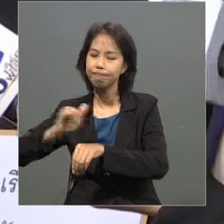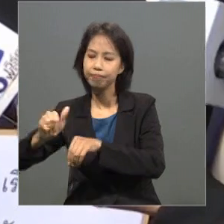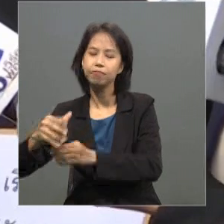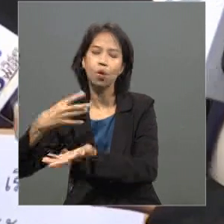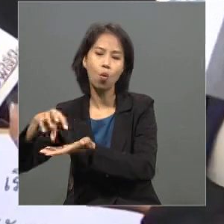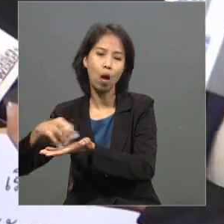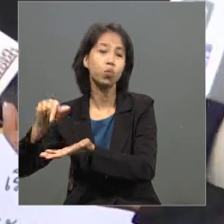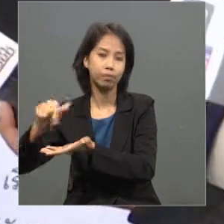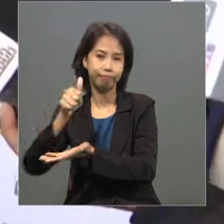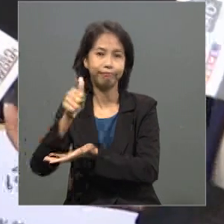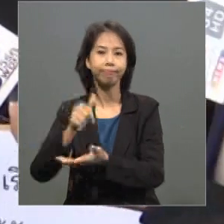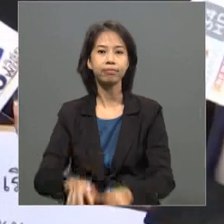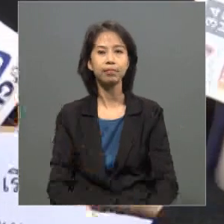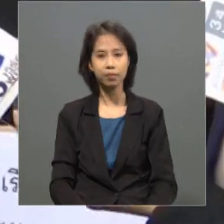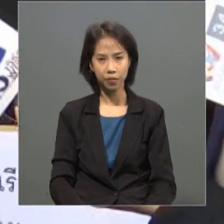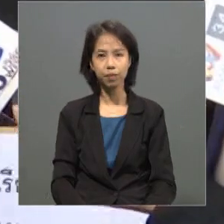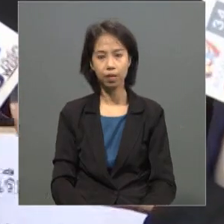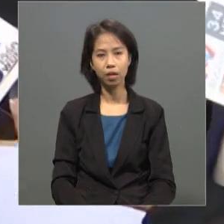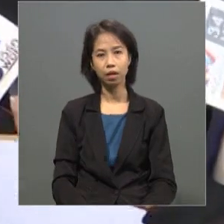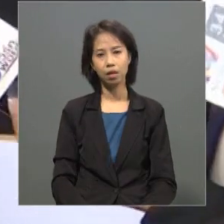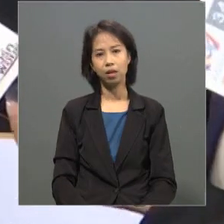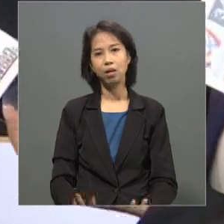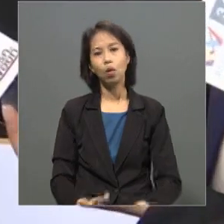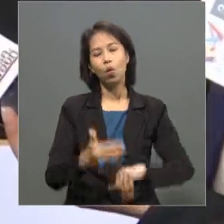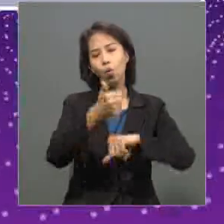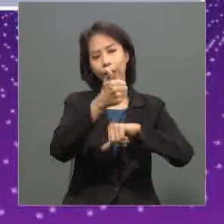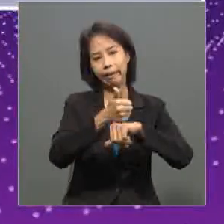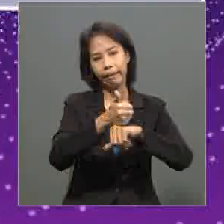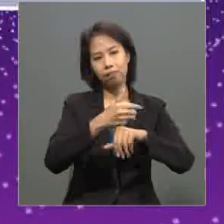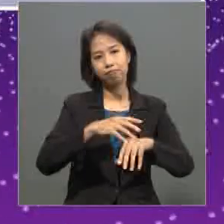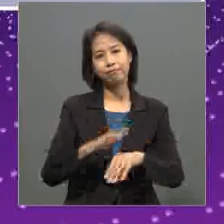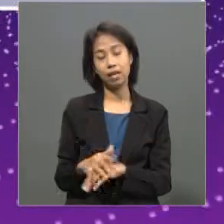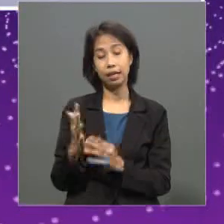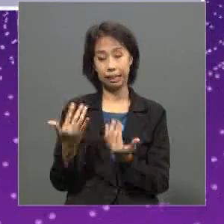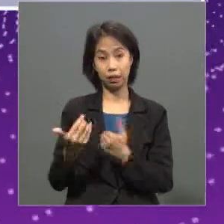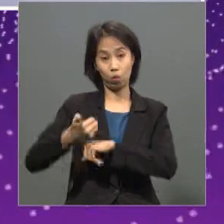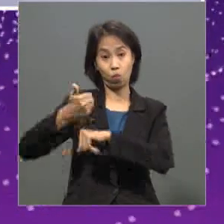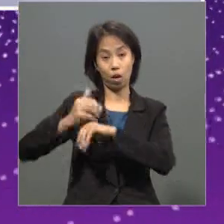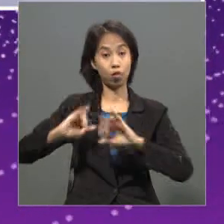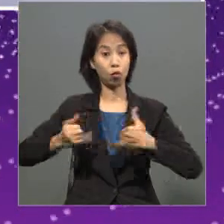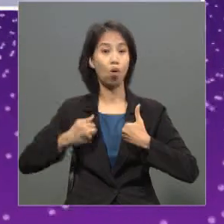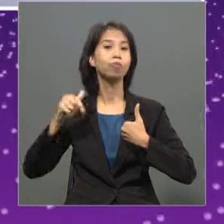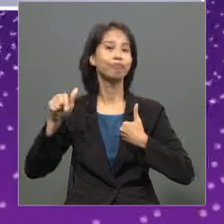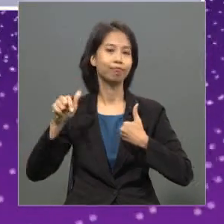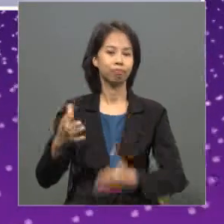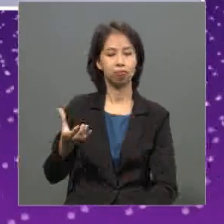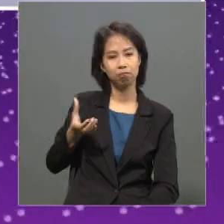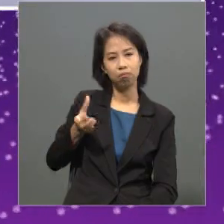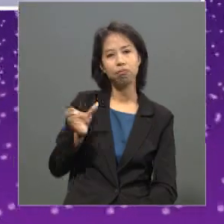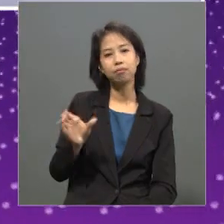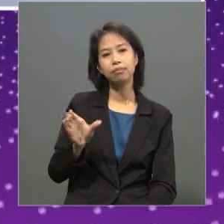อ่ะทีนี้มาดูในส่วนของผู้บริหารกันบ้างที่เขาได้มีการชี้แจงผ่านเพจ Facebookของตนเองก็คือนาย